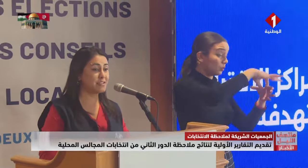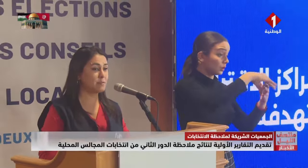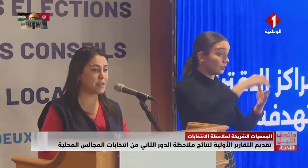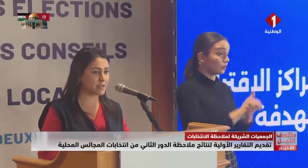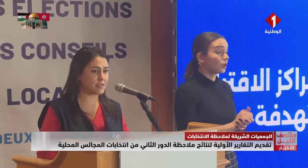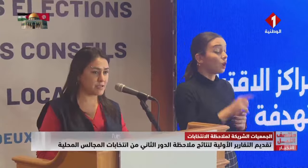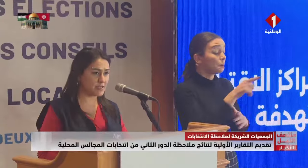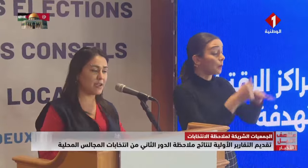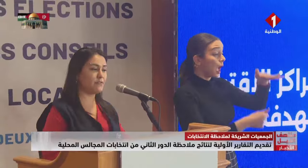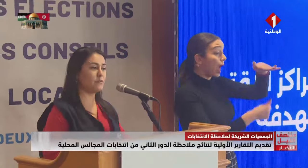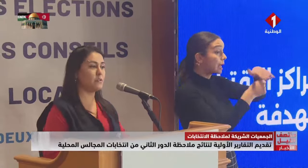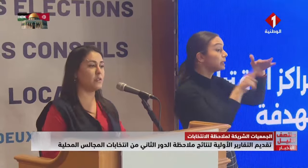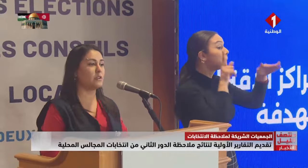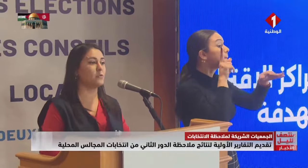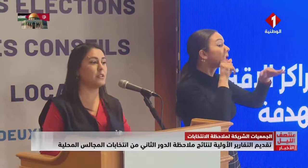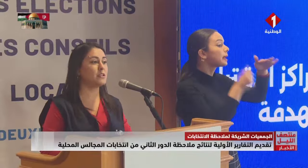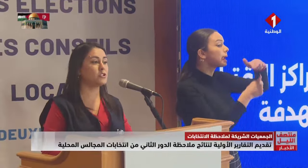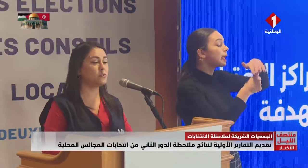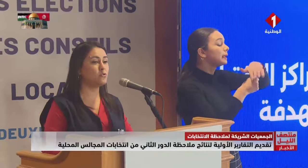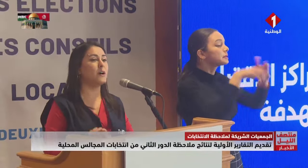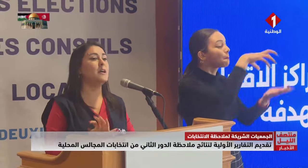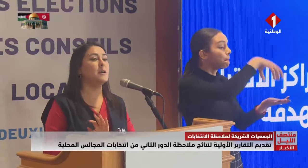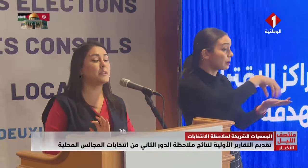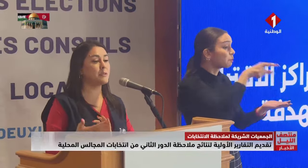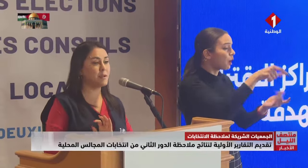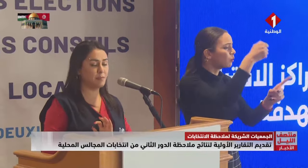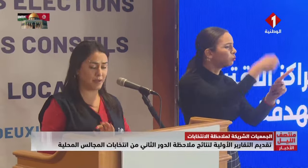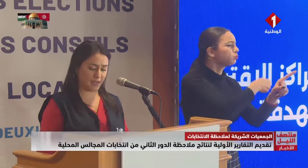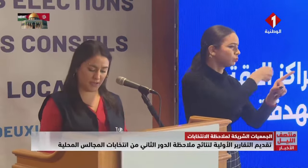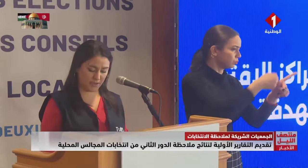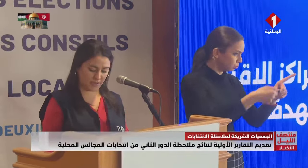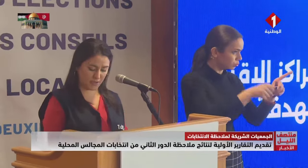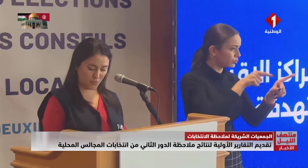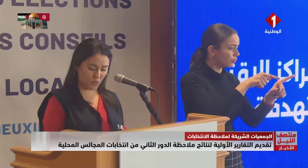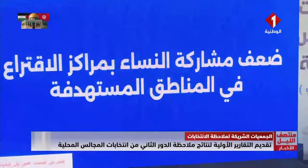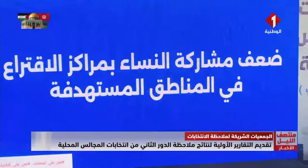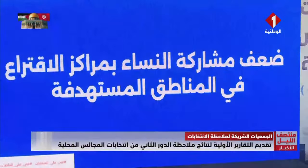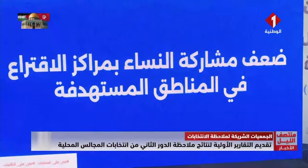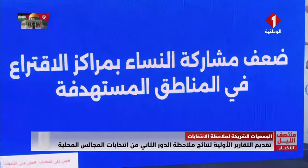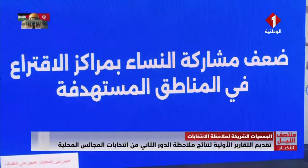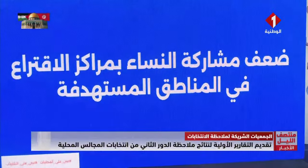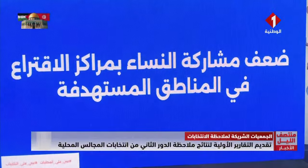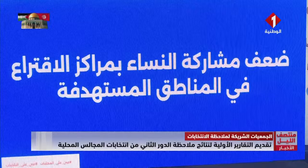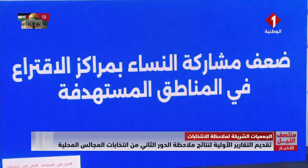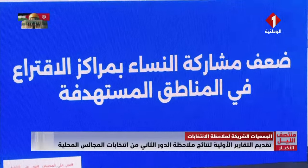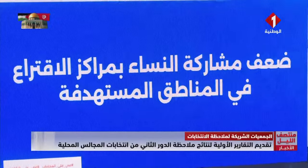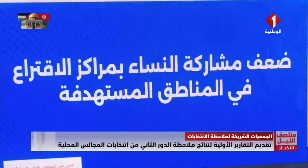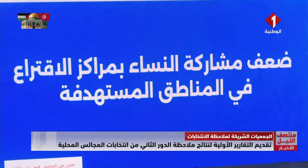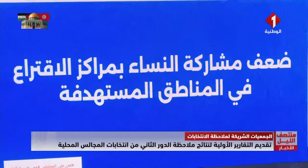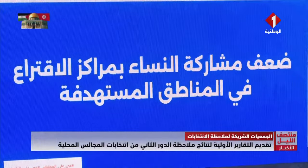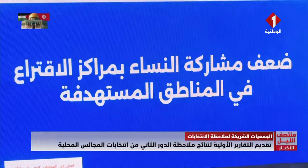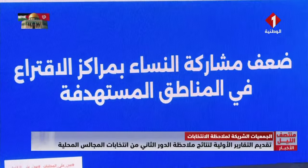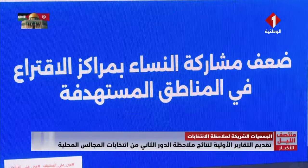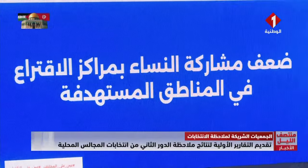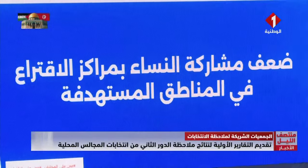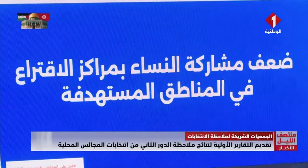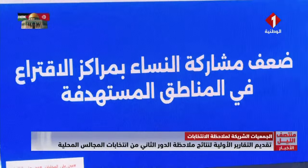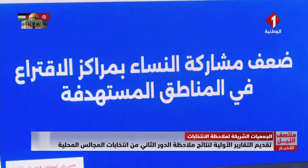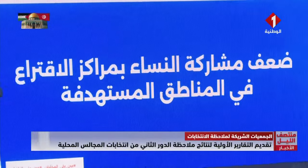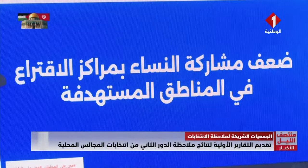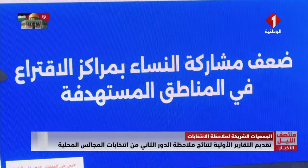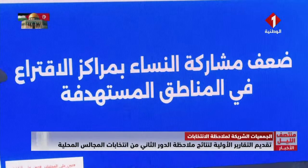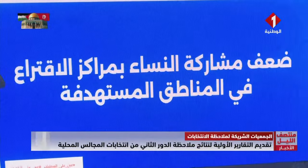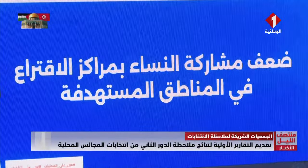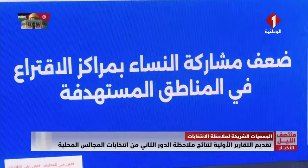الجمعيات الشركه لملاحظه الانتخابات لتقديم تقاريرها حول ملاحظاتها لمختلف مراحل الانتخابات